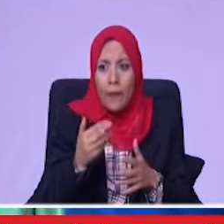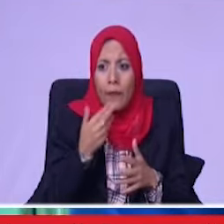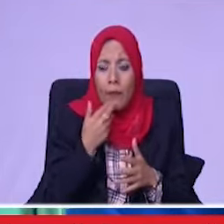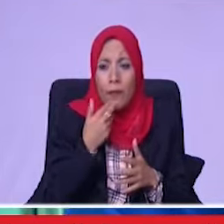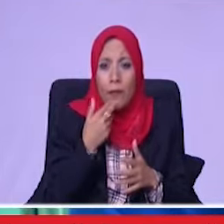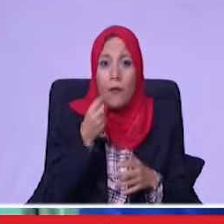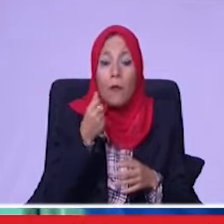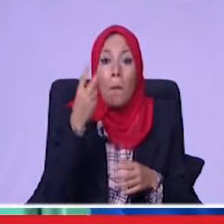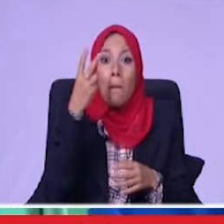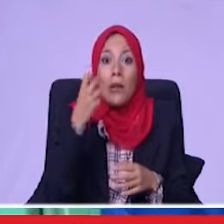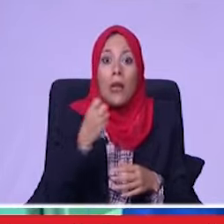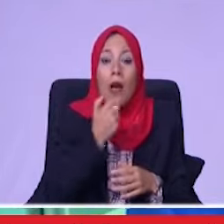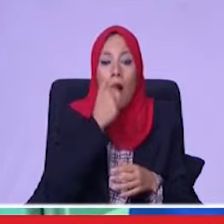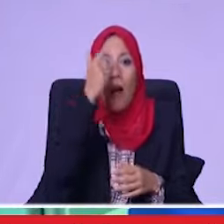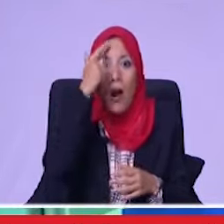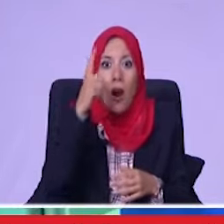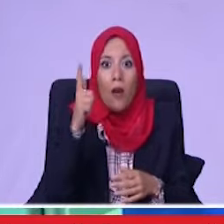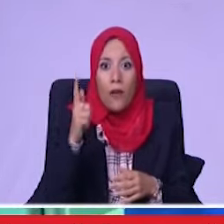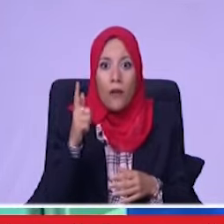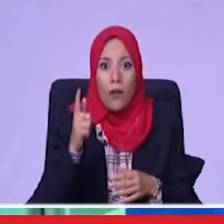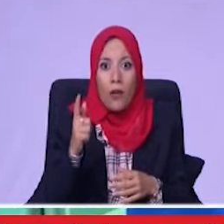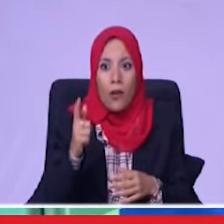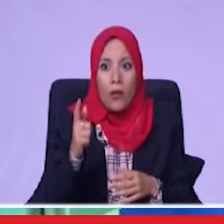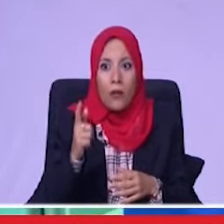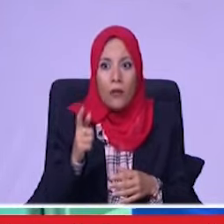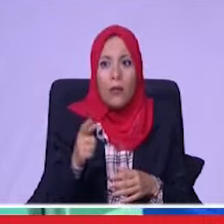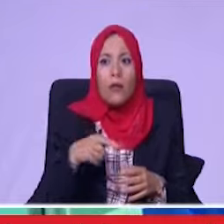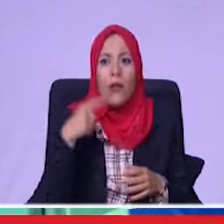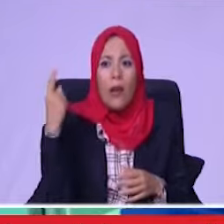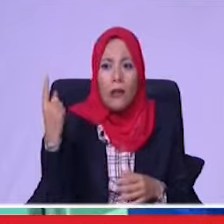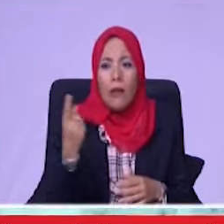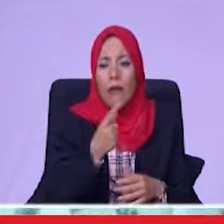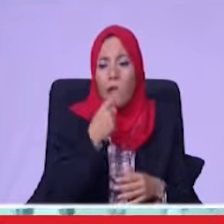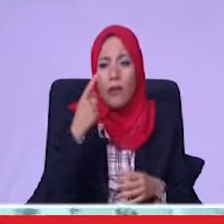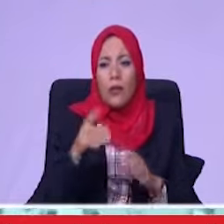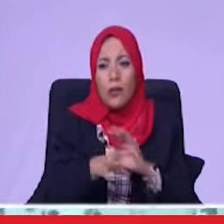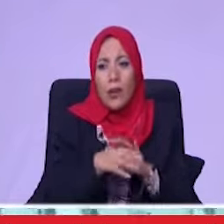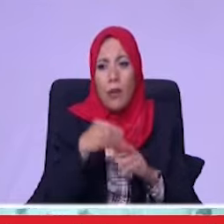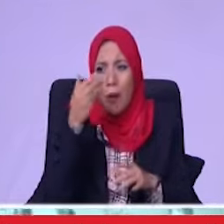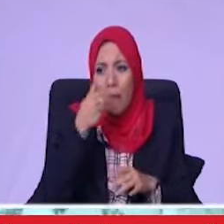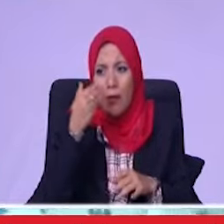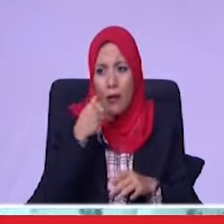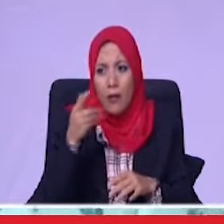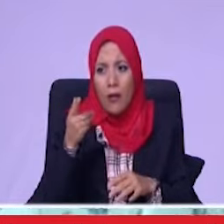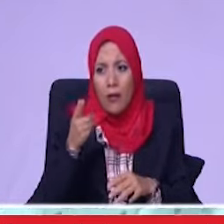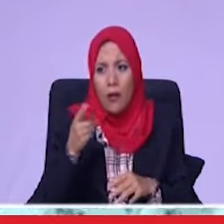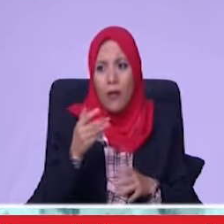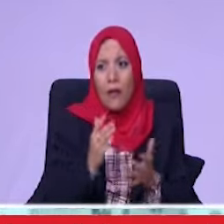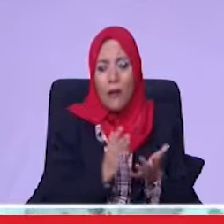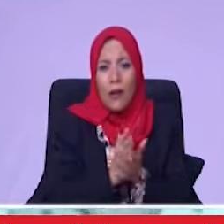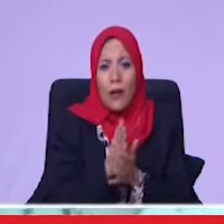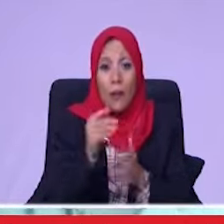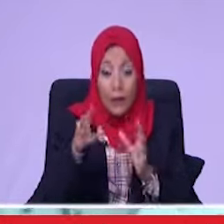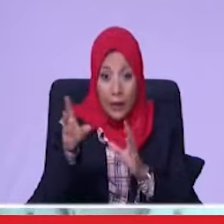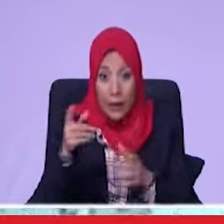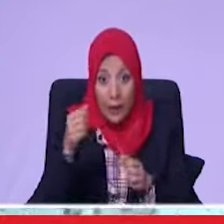هتتكلف 200,000 جنيه، ودخت بيه ورحت لفيت على كل الدنيا كلها عشان اعمل لابني العمليه، وتواصلت مع واحد من